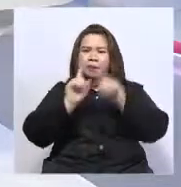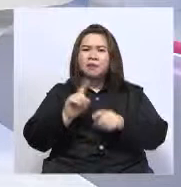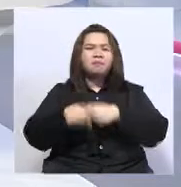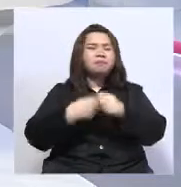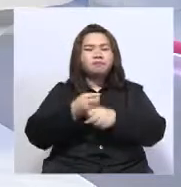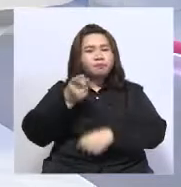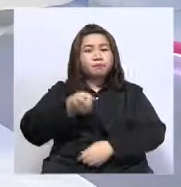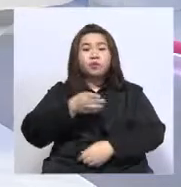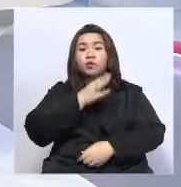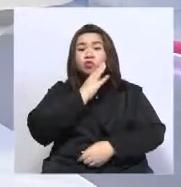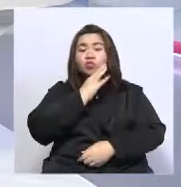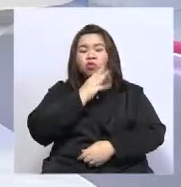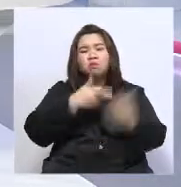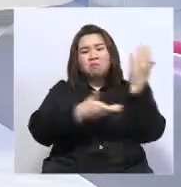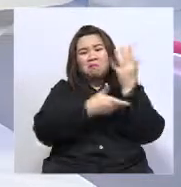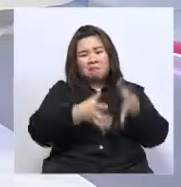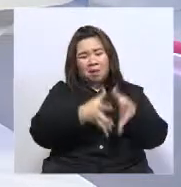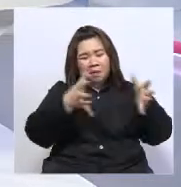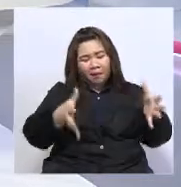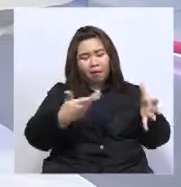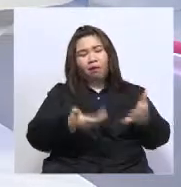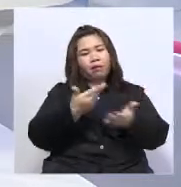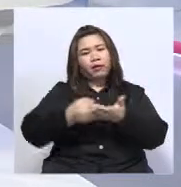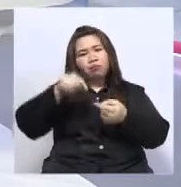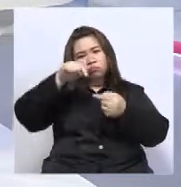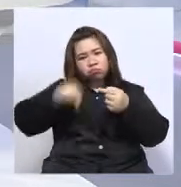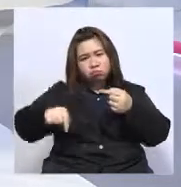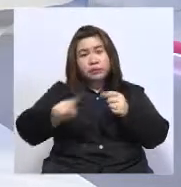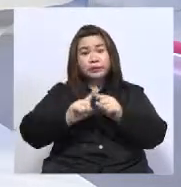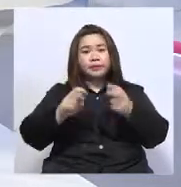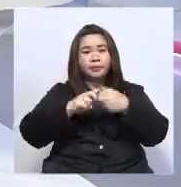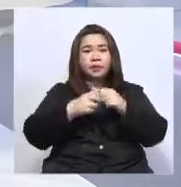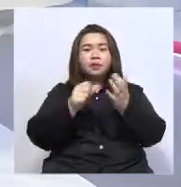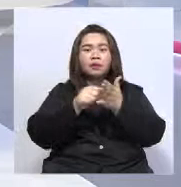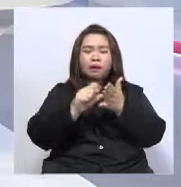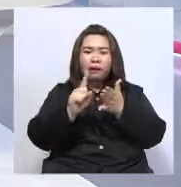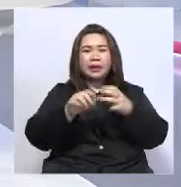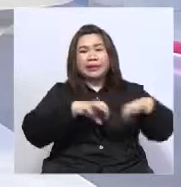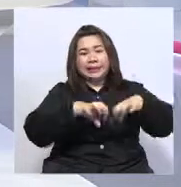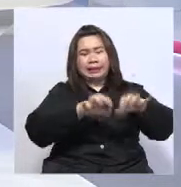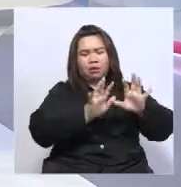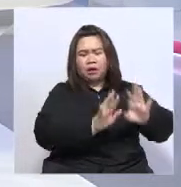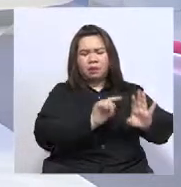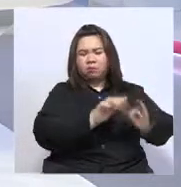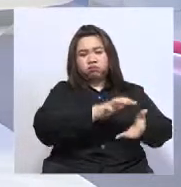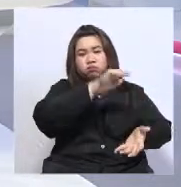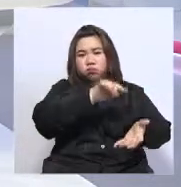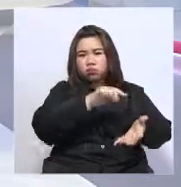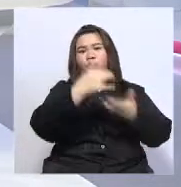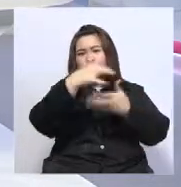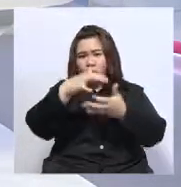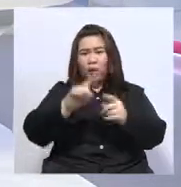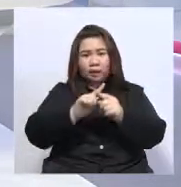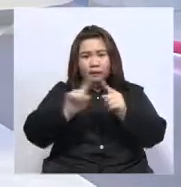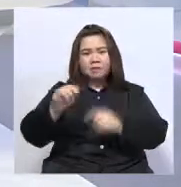างนี้ทุกปีก็คือถ้าผลผลิตล้นตลาดเนี่ยราคาก็จะไปดันลงซึ่งแนวทางการแก้ไขปัญหาก็คือการบริหารสต็อกแล้วก็การส่งออกแต่บาง